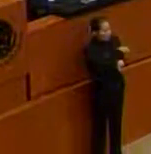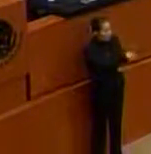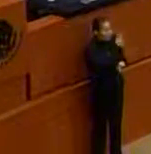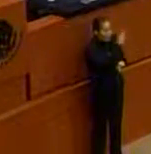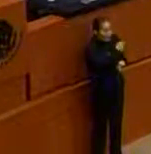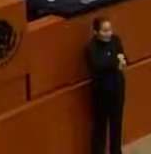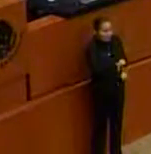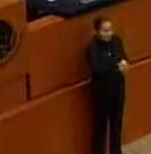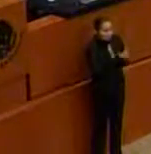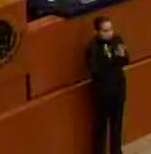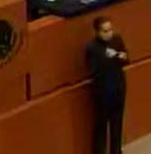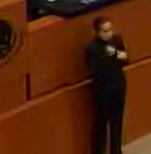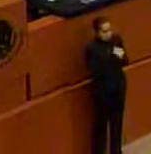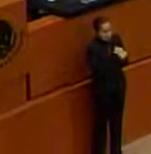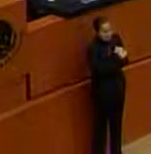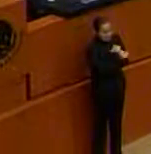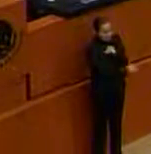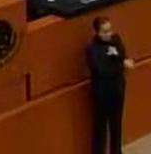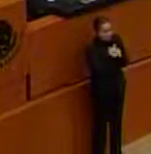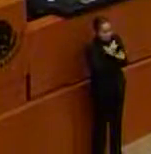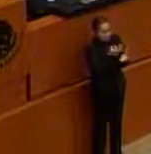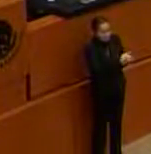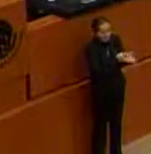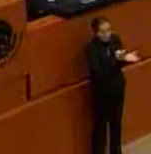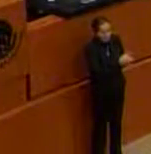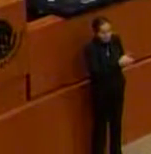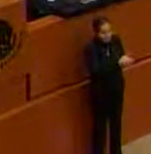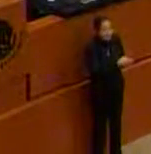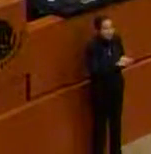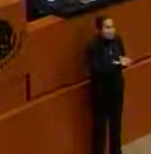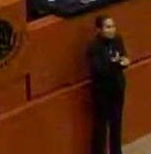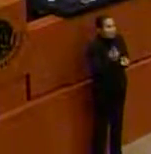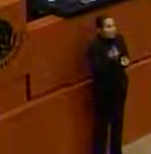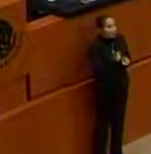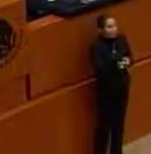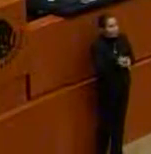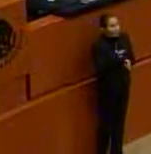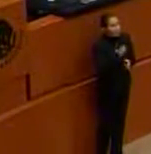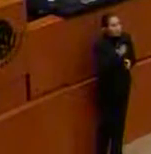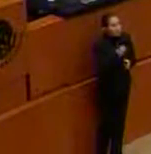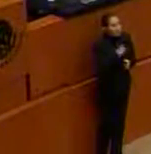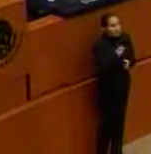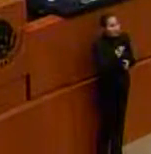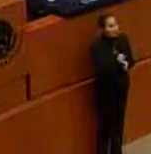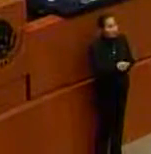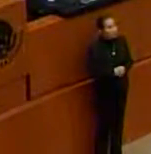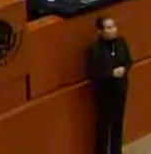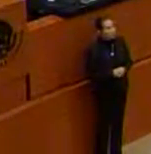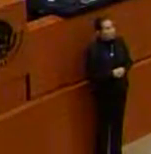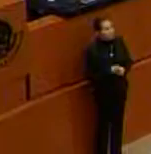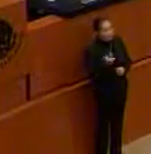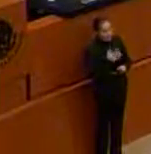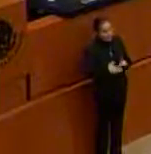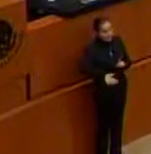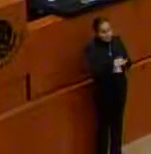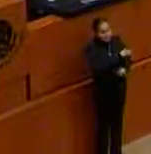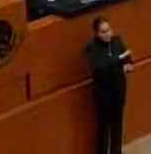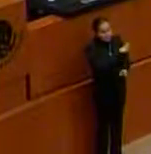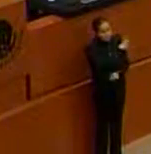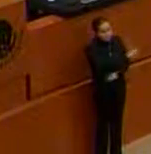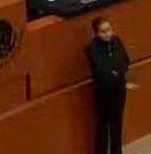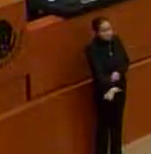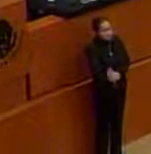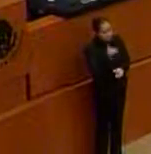monnaie, la fameuse monnaie hélicoptère de Milton Friedman. Slide. Dans ce contexte général de baisse de